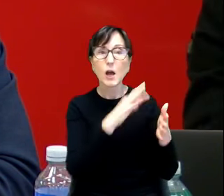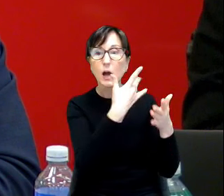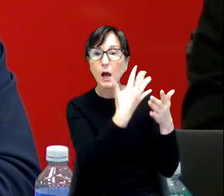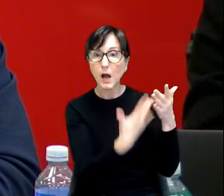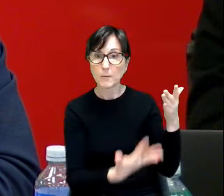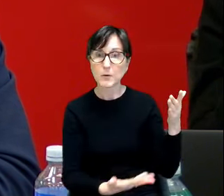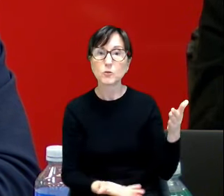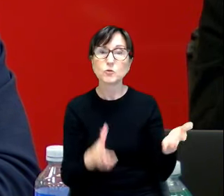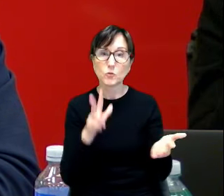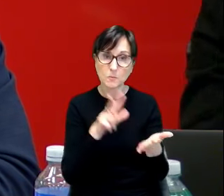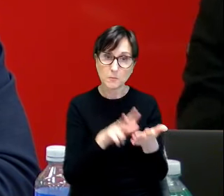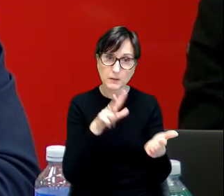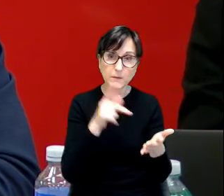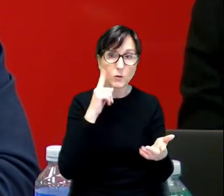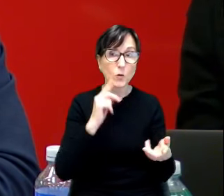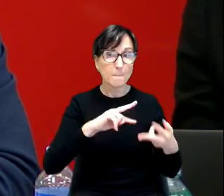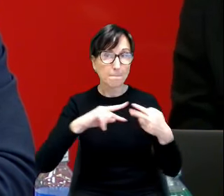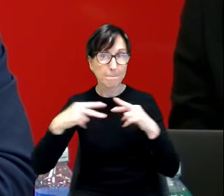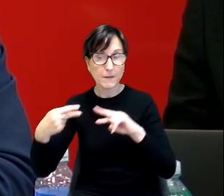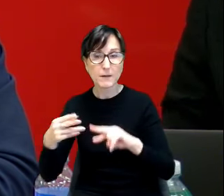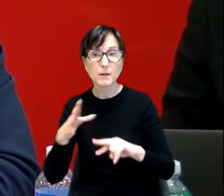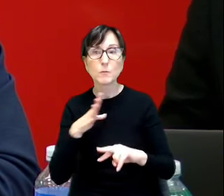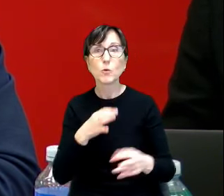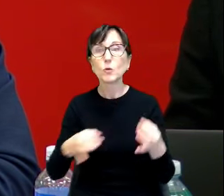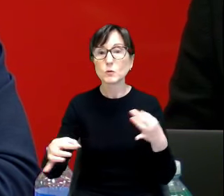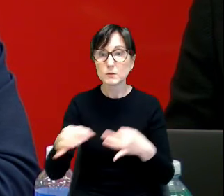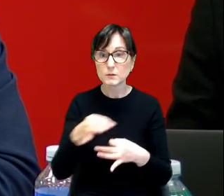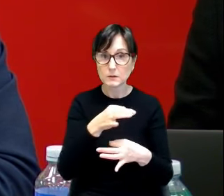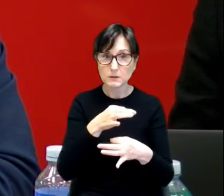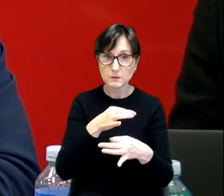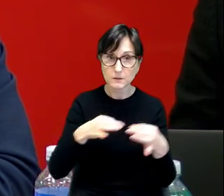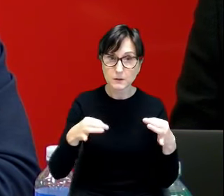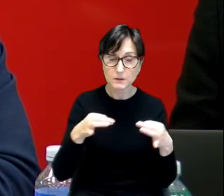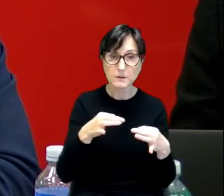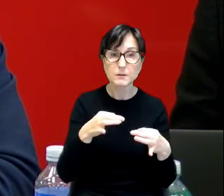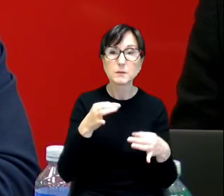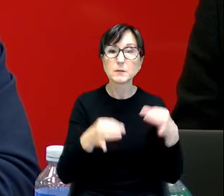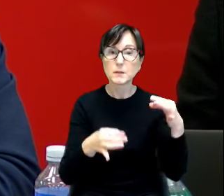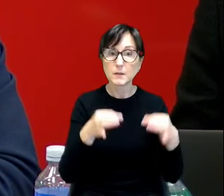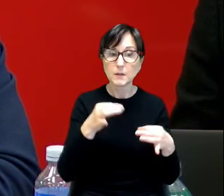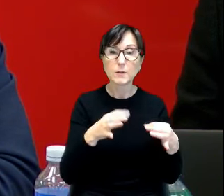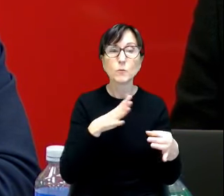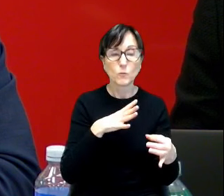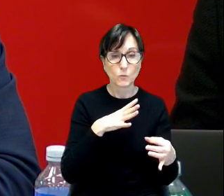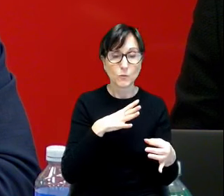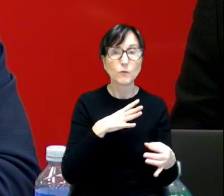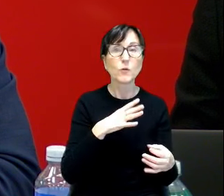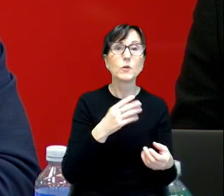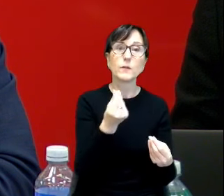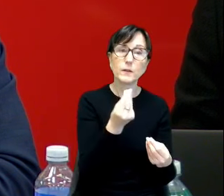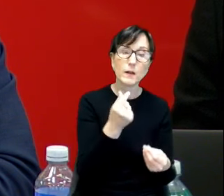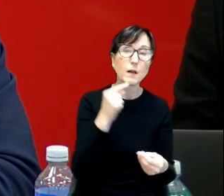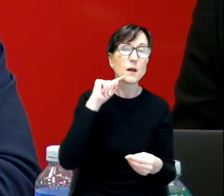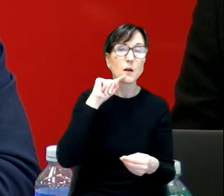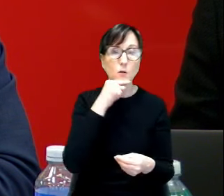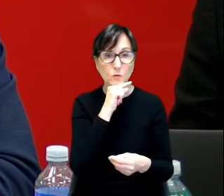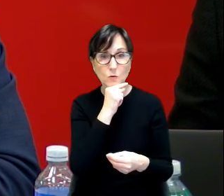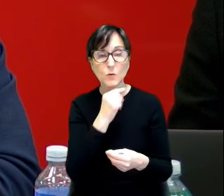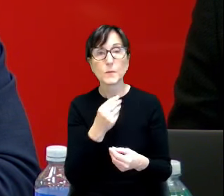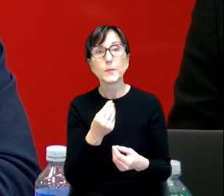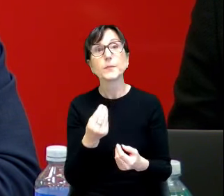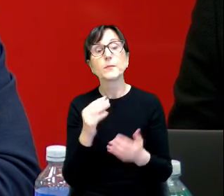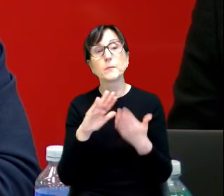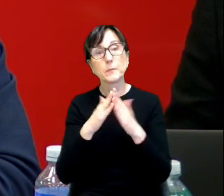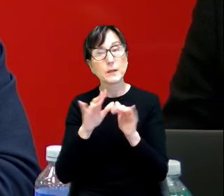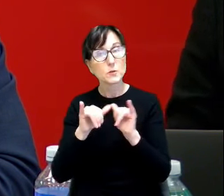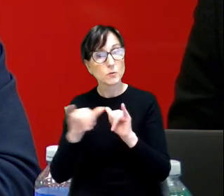pakeitimo klausimas buvo svarstytas ir jam pritarta be pastabų finansų ekonom ikos miesto plėtros strateginio